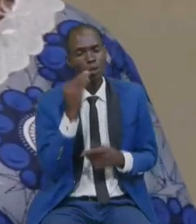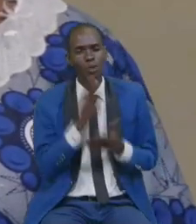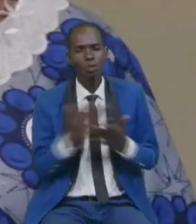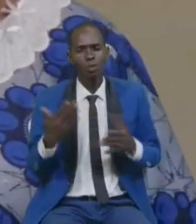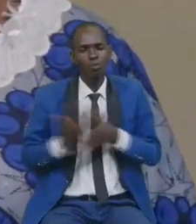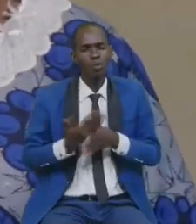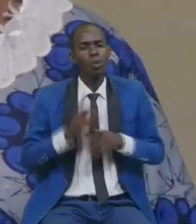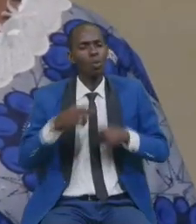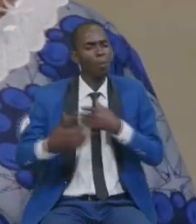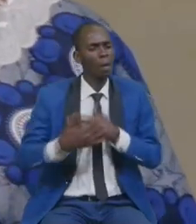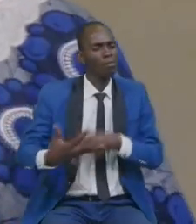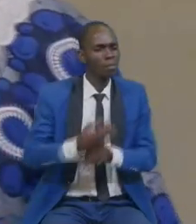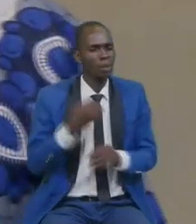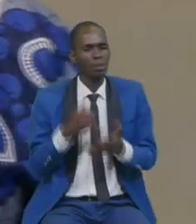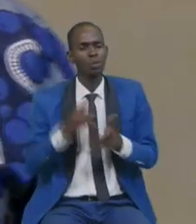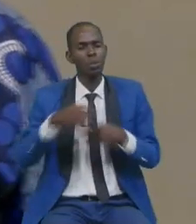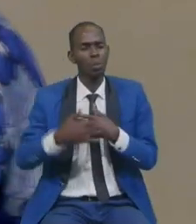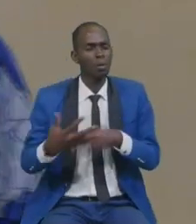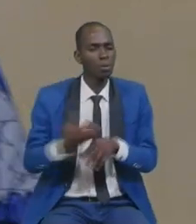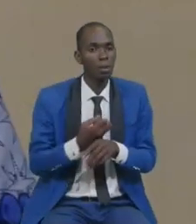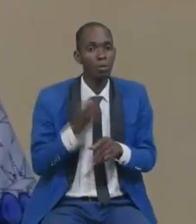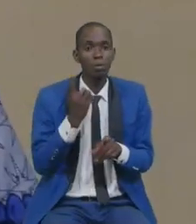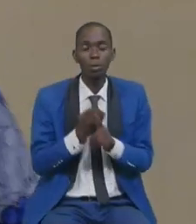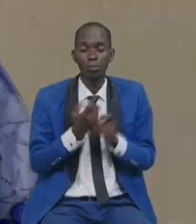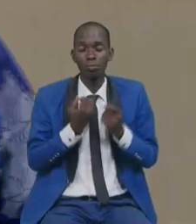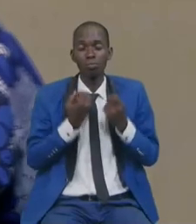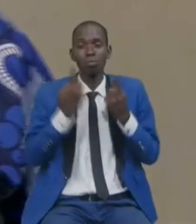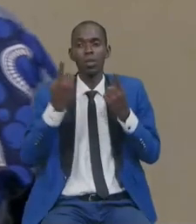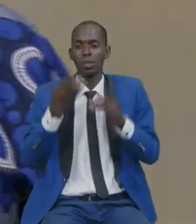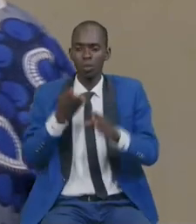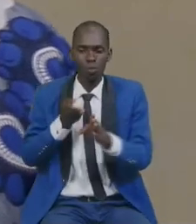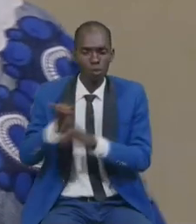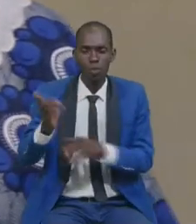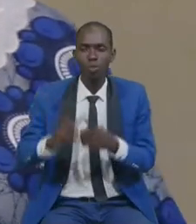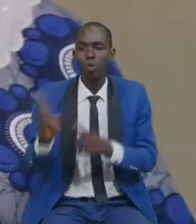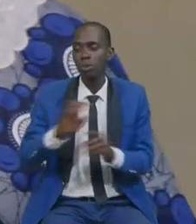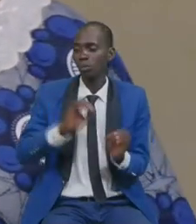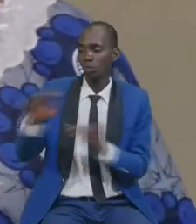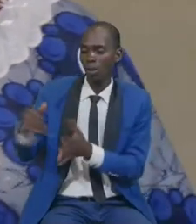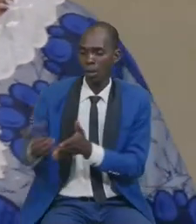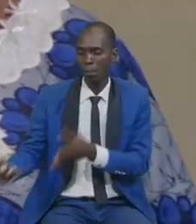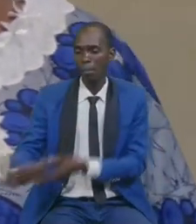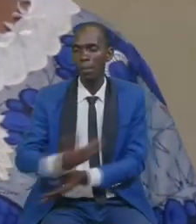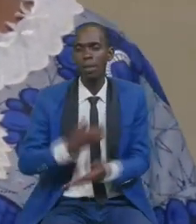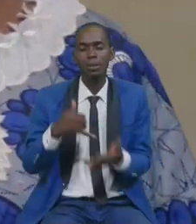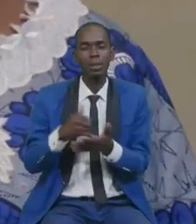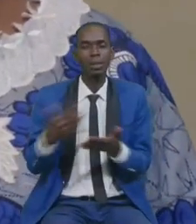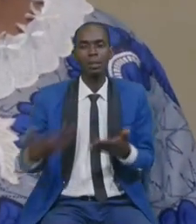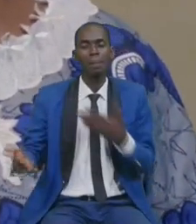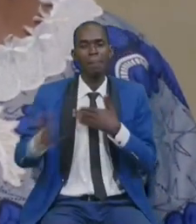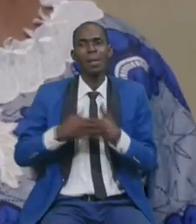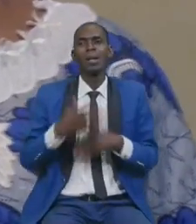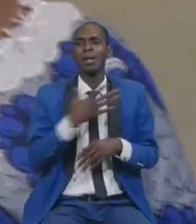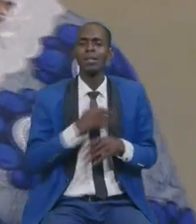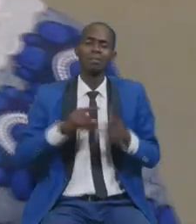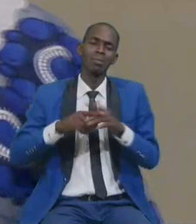Va chercher ça. Et avant de comprendre ce qui se passait, je suis allé encore dans la poubelle pour aller ramasser ça. Et j'ai encore prononcé à pleurer pour dire, mais c'est